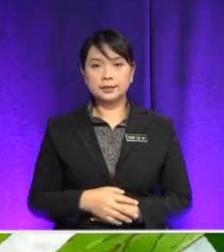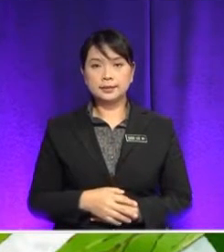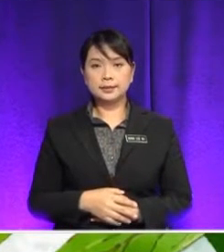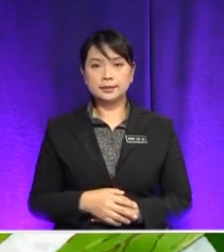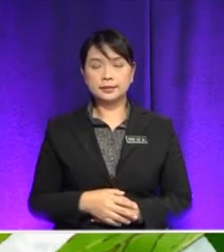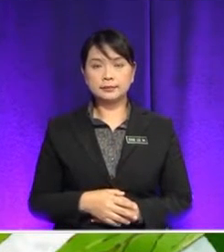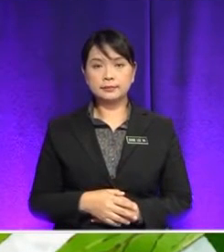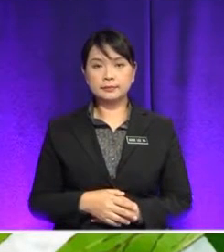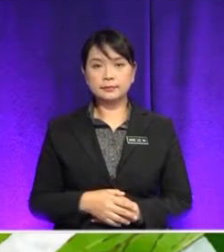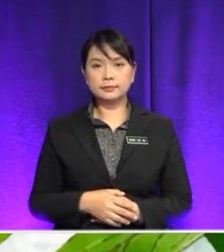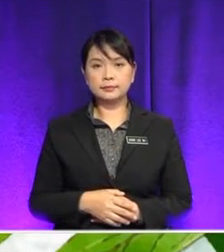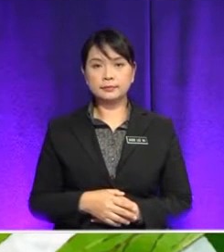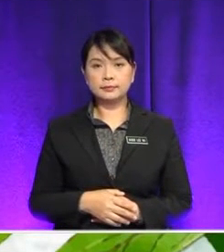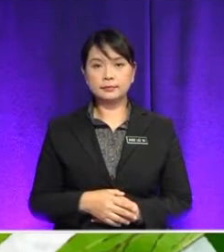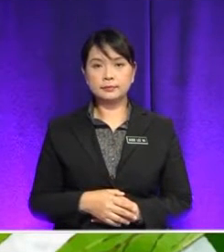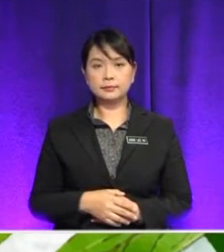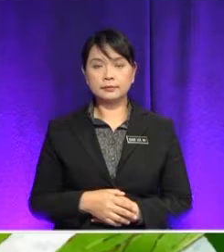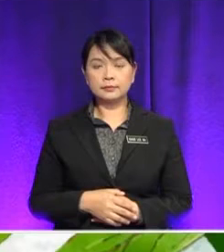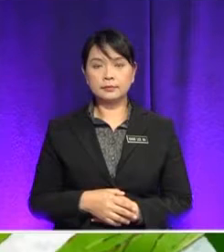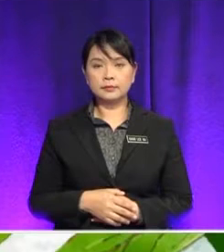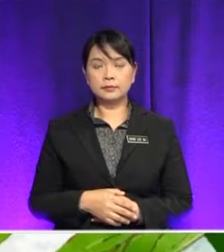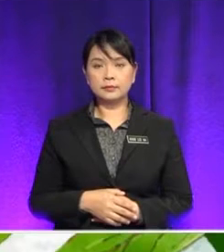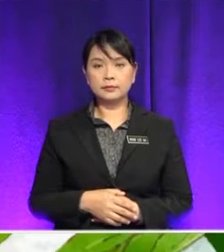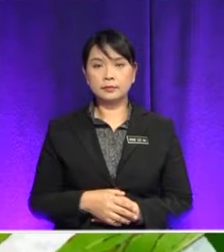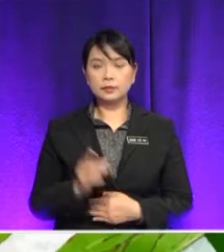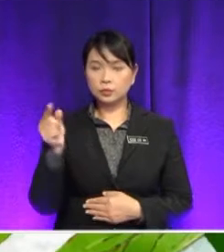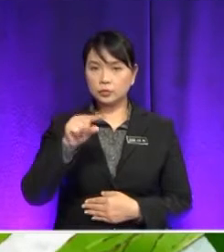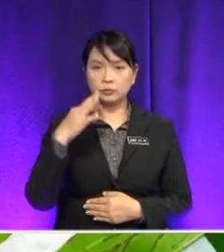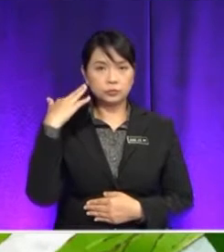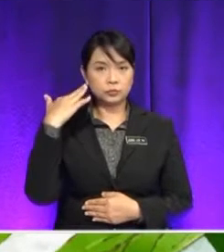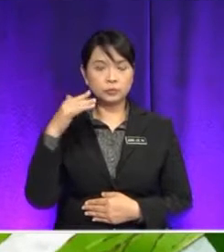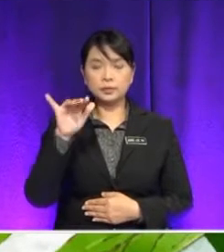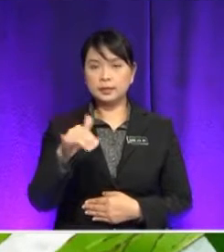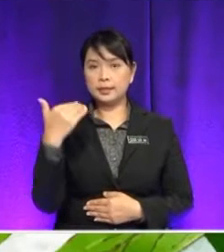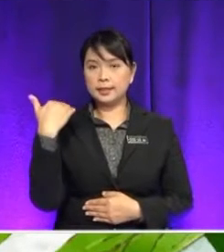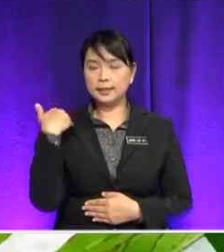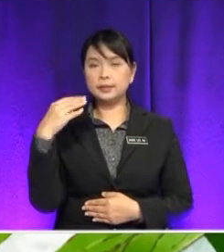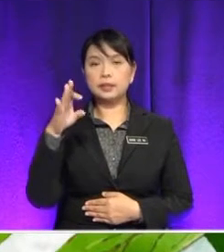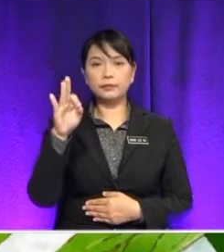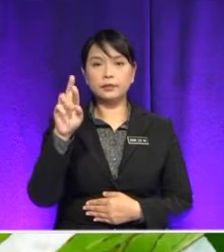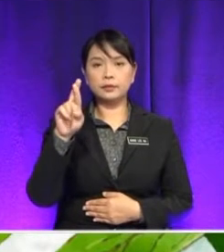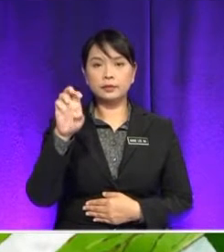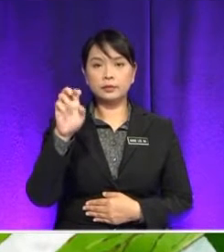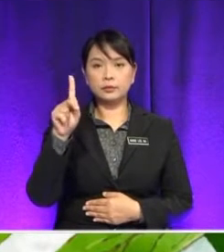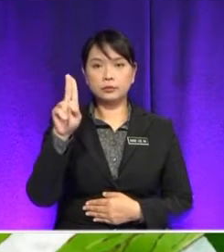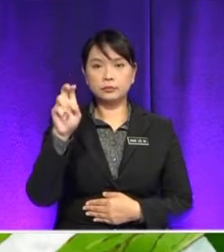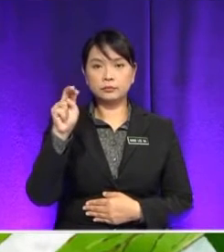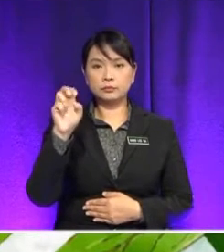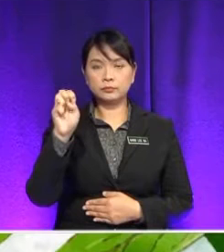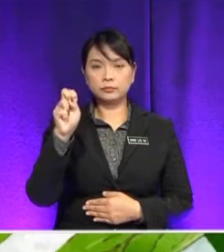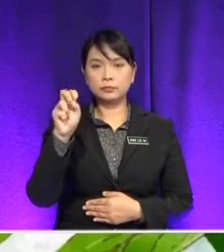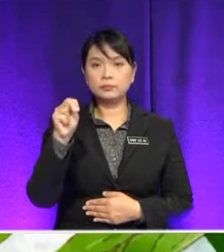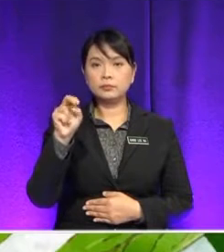Oke mendapatkan gelombang bunyi yang mempunyai frekuensi yang sangat tinggi digunakan menghasilkan